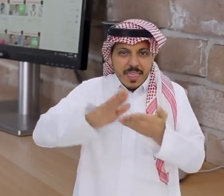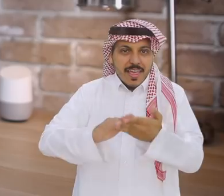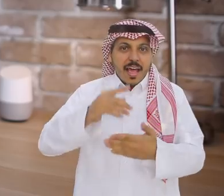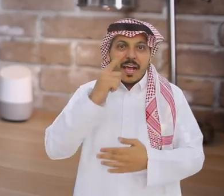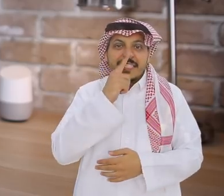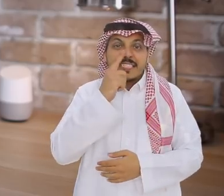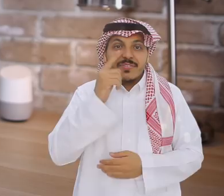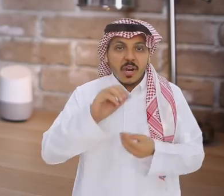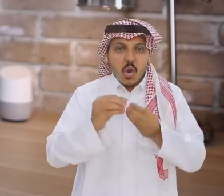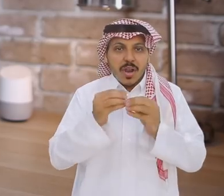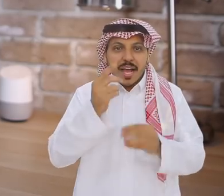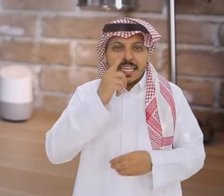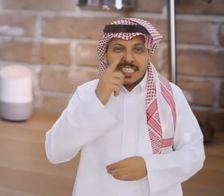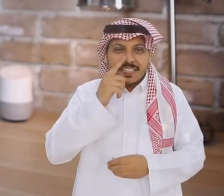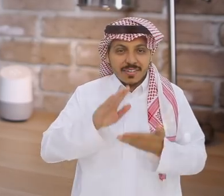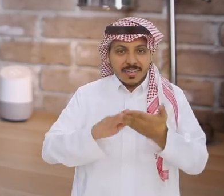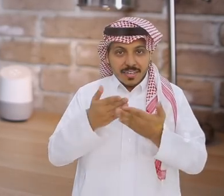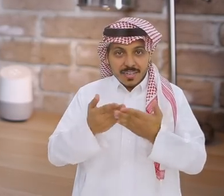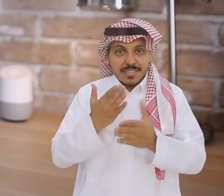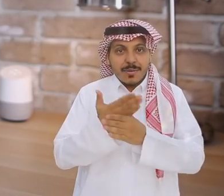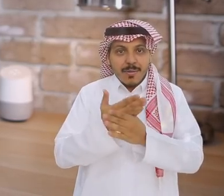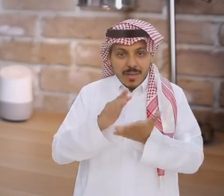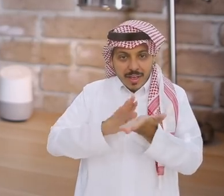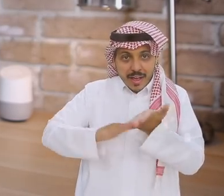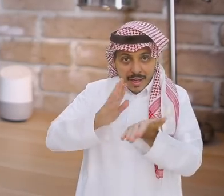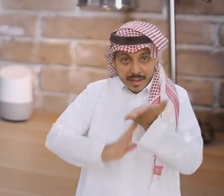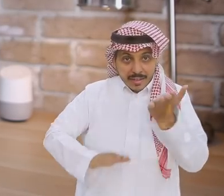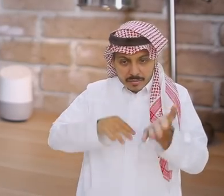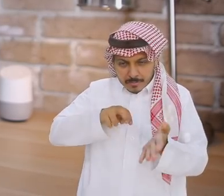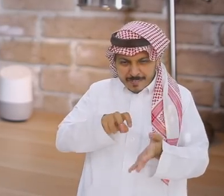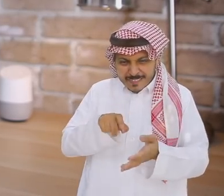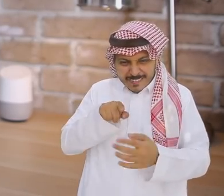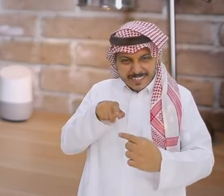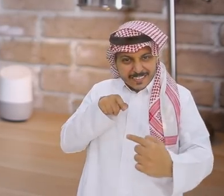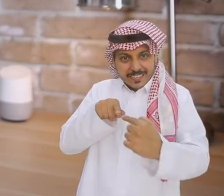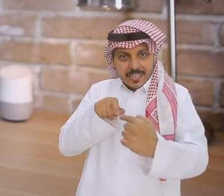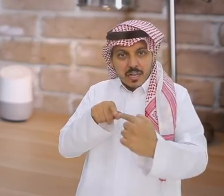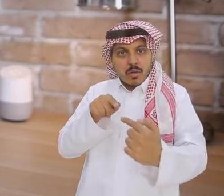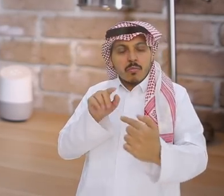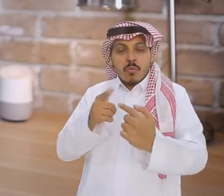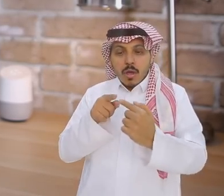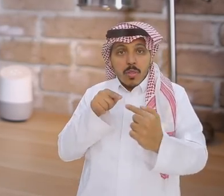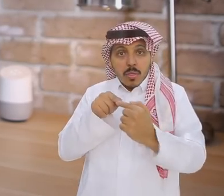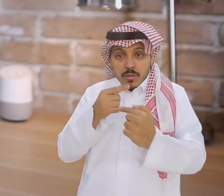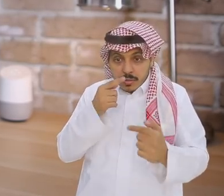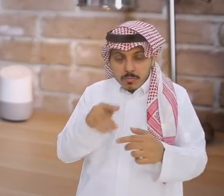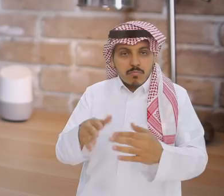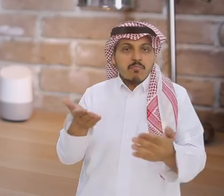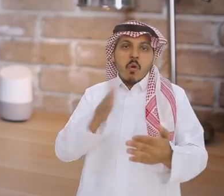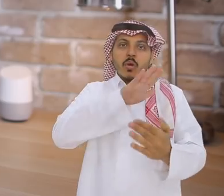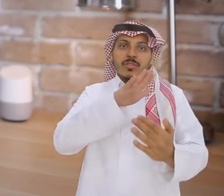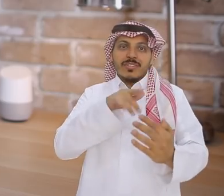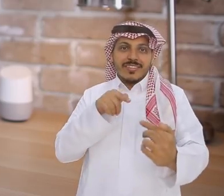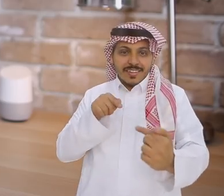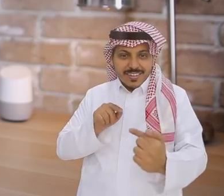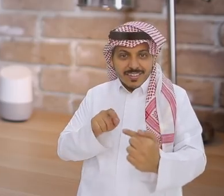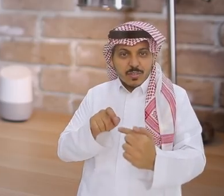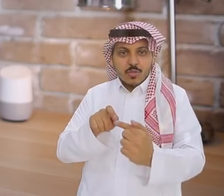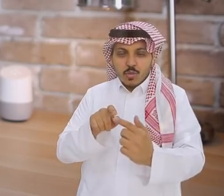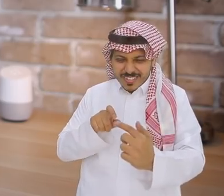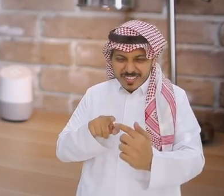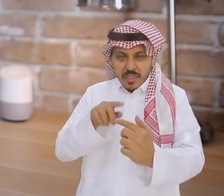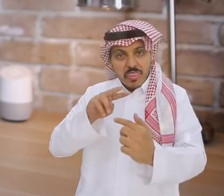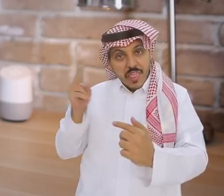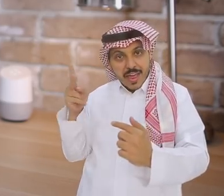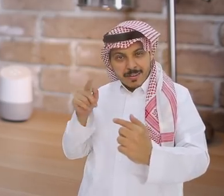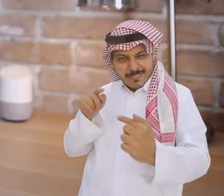اللزجة الصفراء. هذه المادة يا تعيق العدو اللي هي قاعدة تصارعه او حتى تقتل العدو. فنتكلم على سبحان